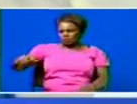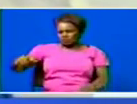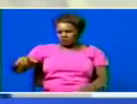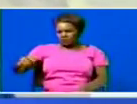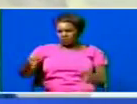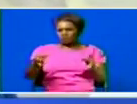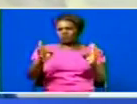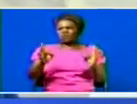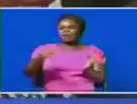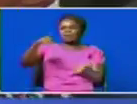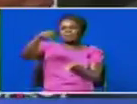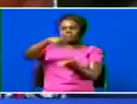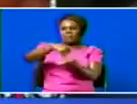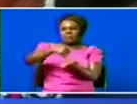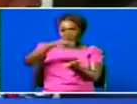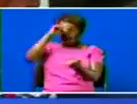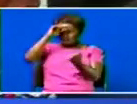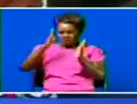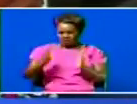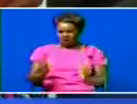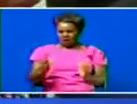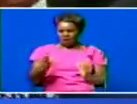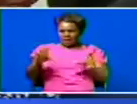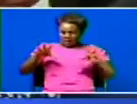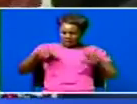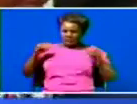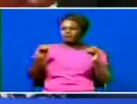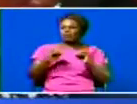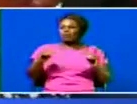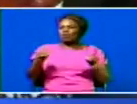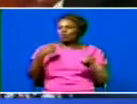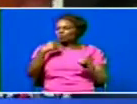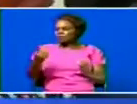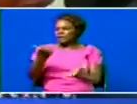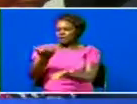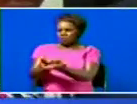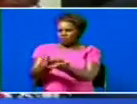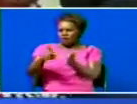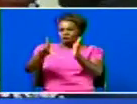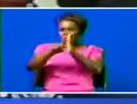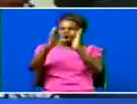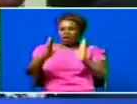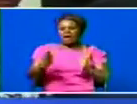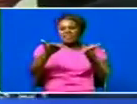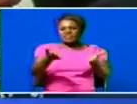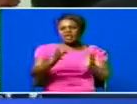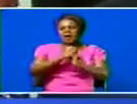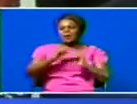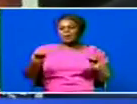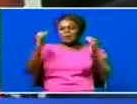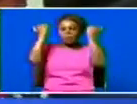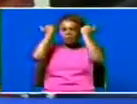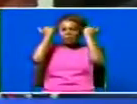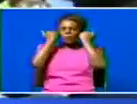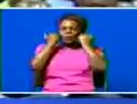Machakos walihusishwa. Gavana Mutua alikataa kutoa ushahidi sababu mawakili wake hawakuwepo mahakamani